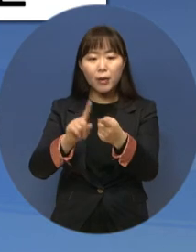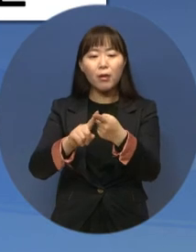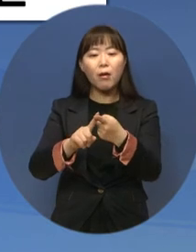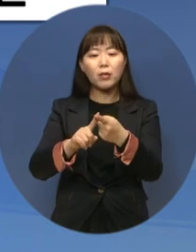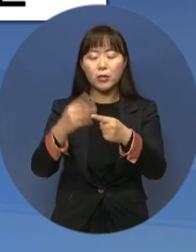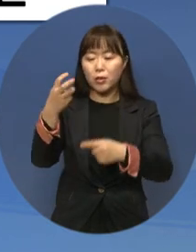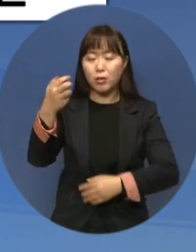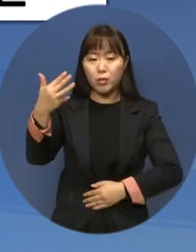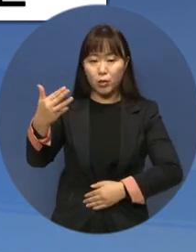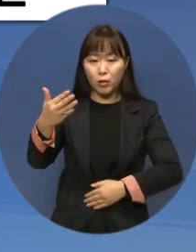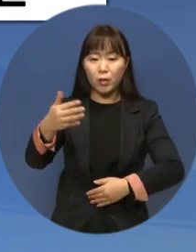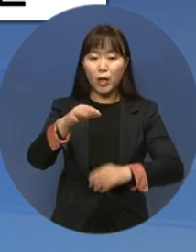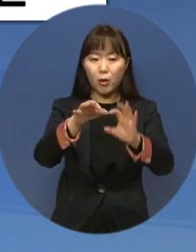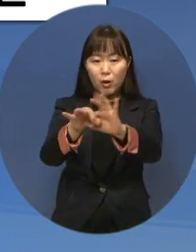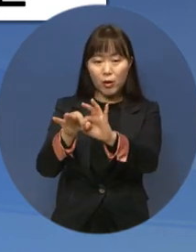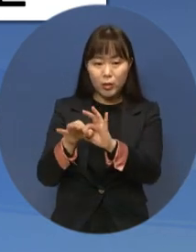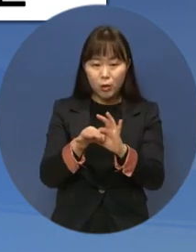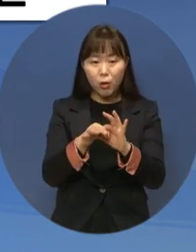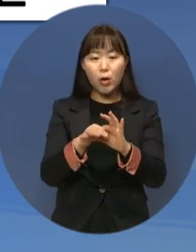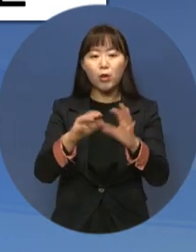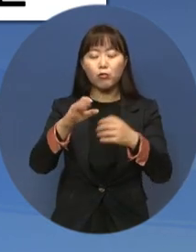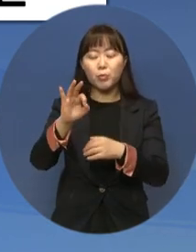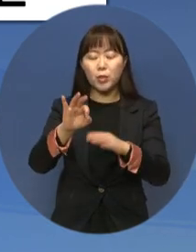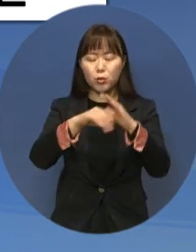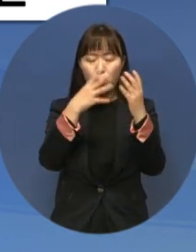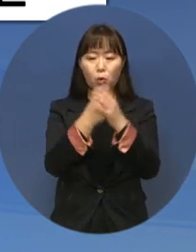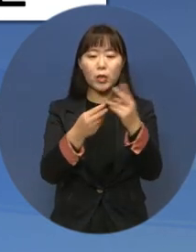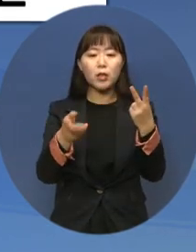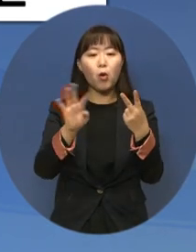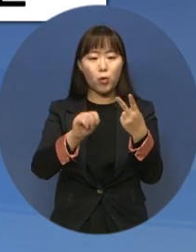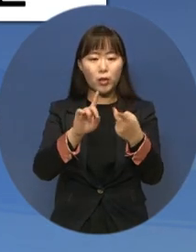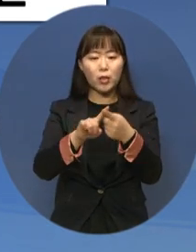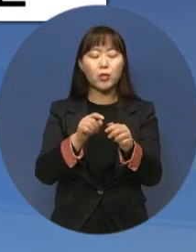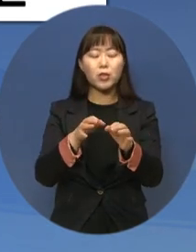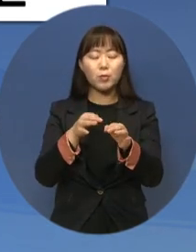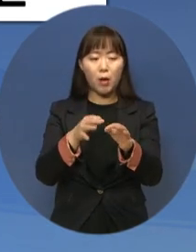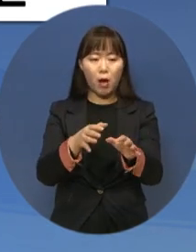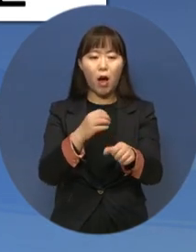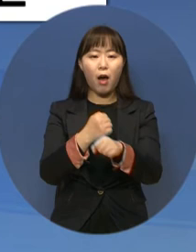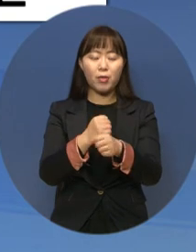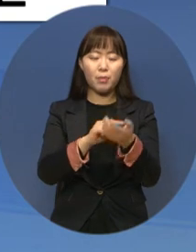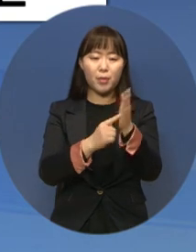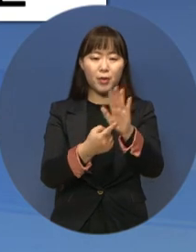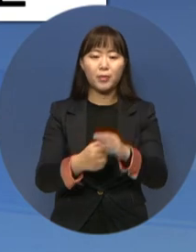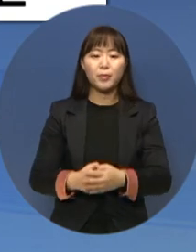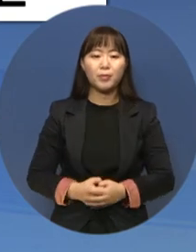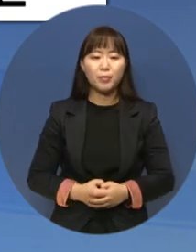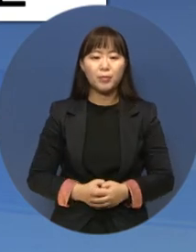공공도서관 38개 관에 국비 총 2억 원을 지원한다고 밝혔습니다.